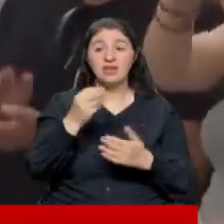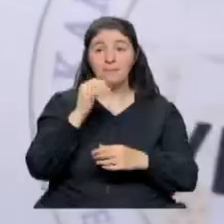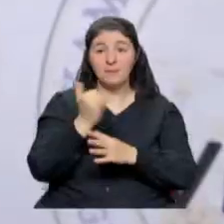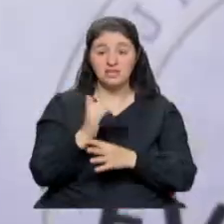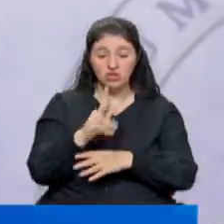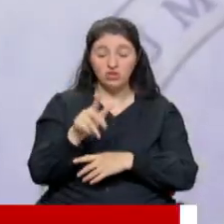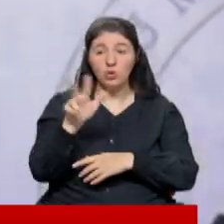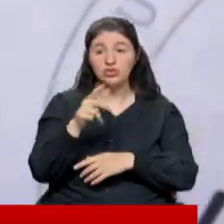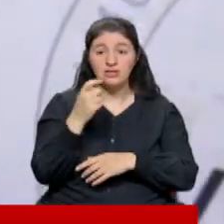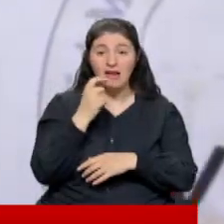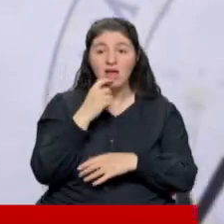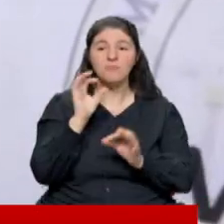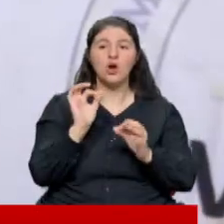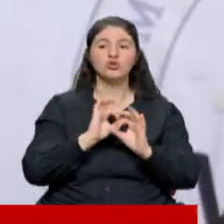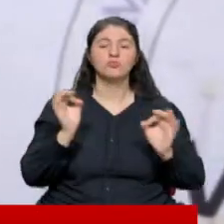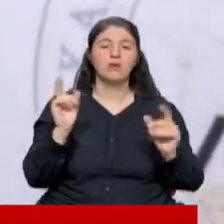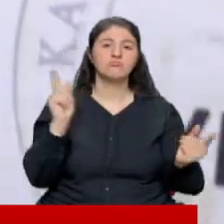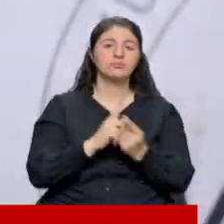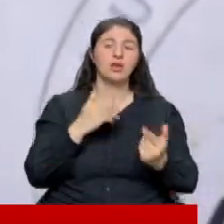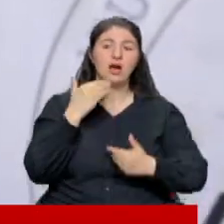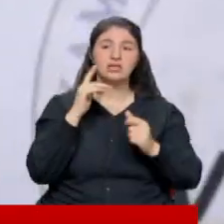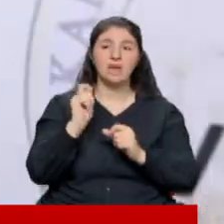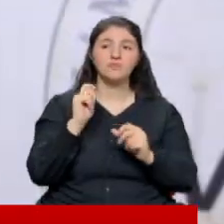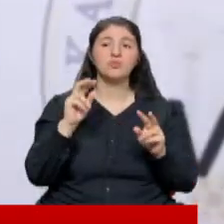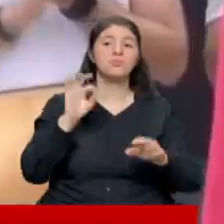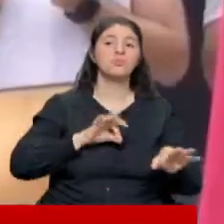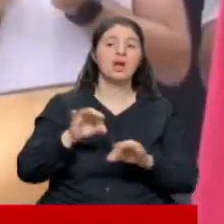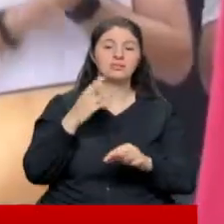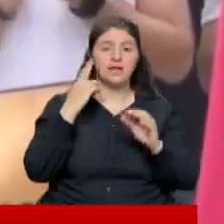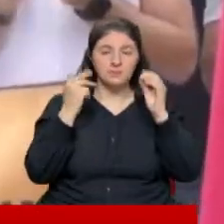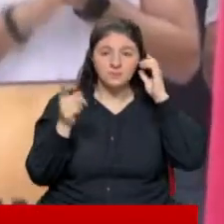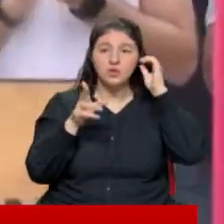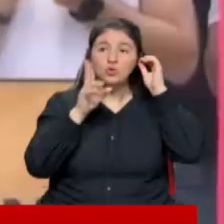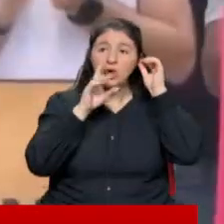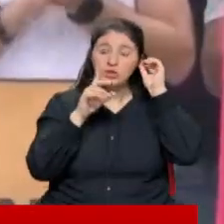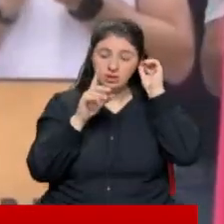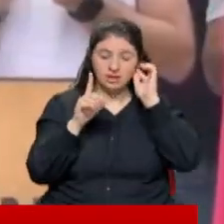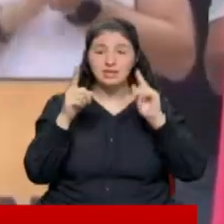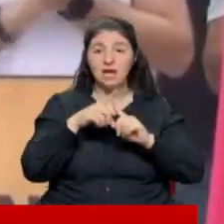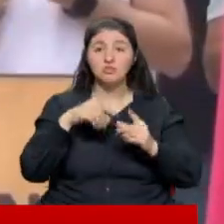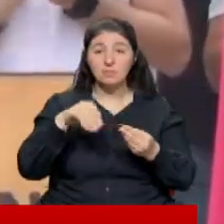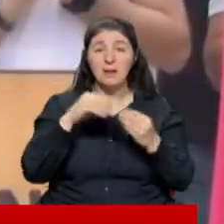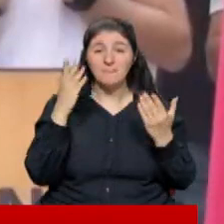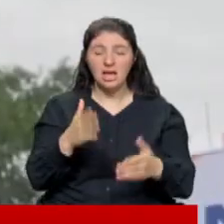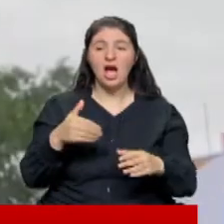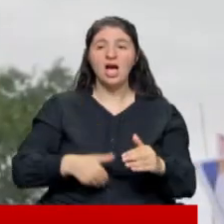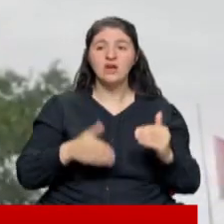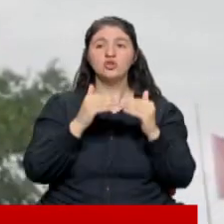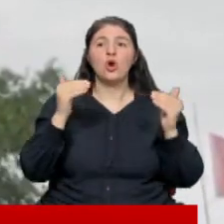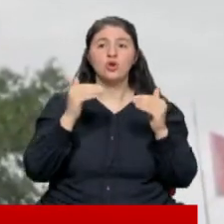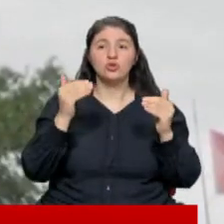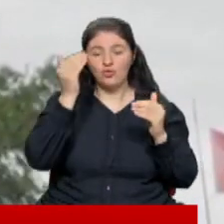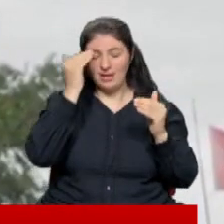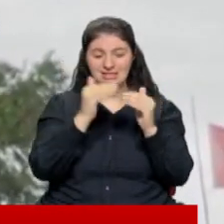meslekte geçen 30 yılını bu cümlelerle özetledi mühendis Vildan Samsa. Son Temmuz zammıyla dahi hala açlık ve yoksulluk